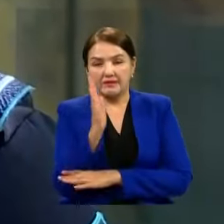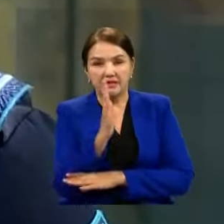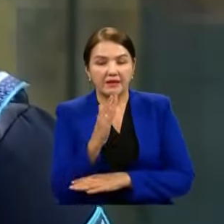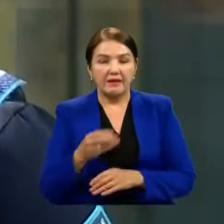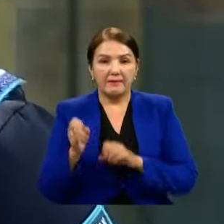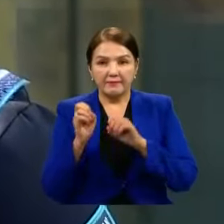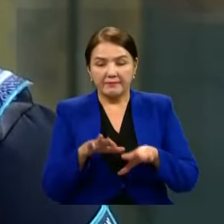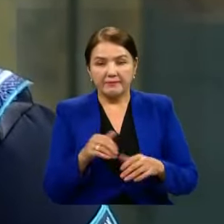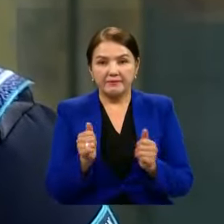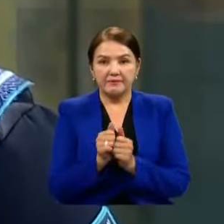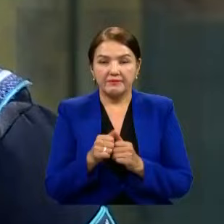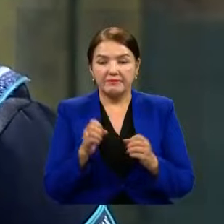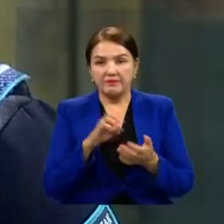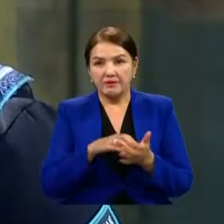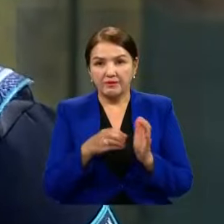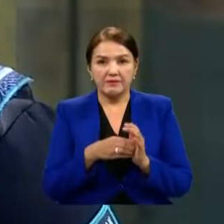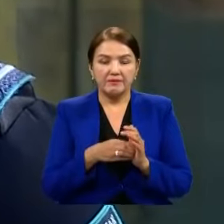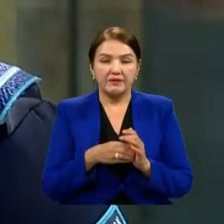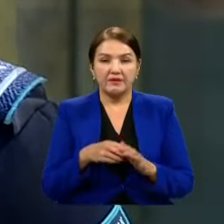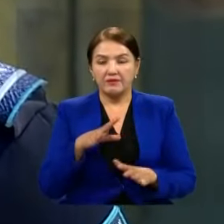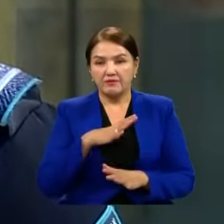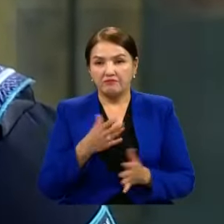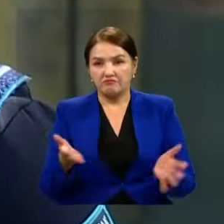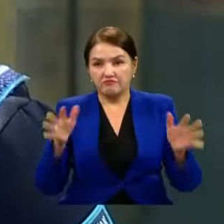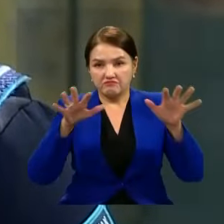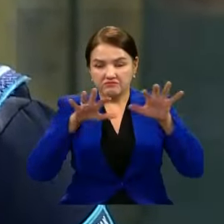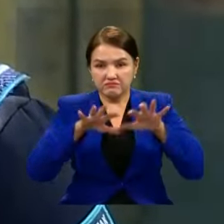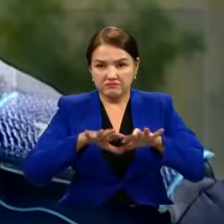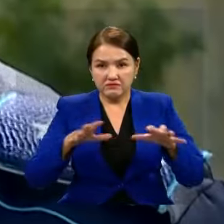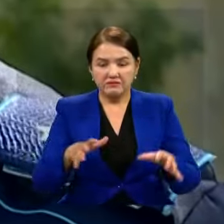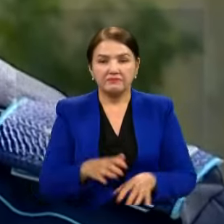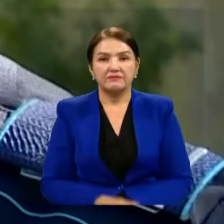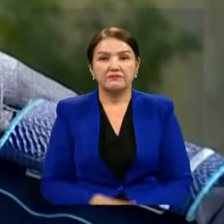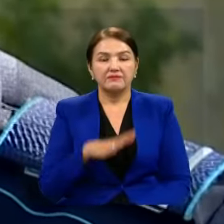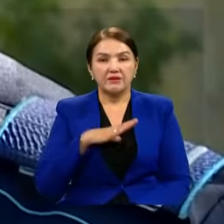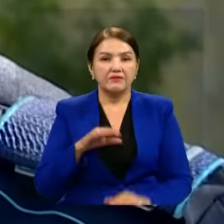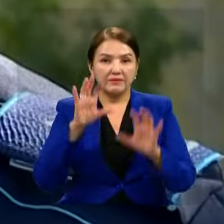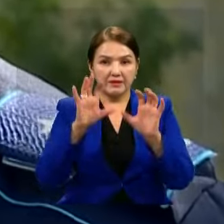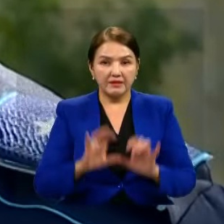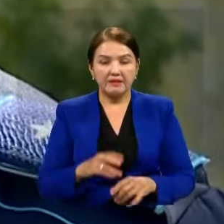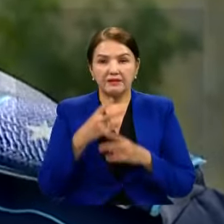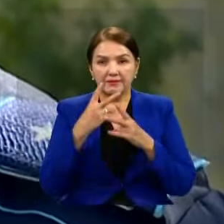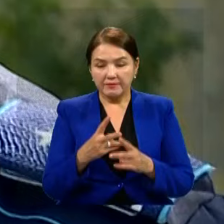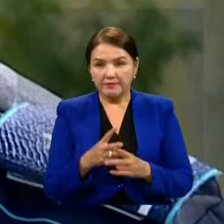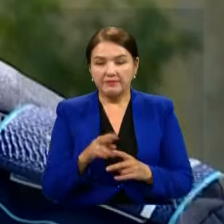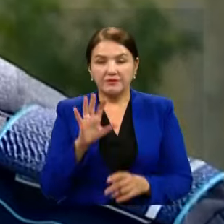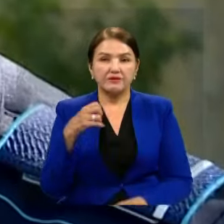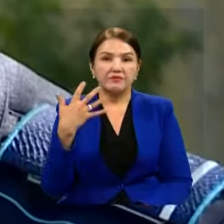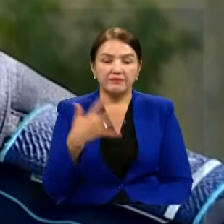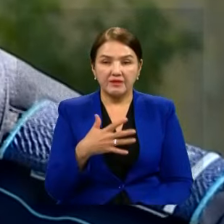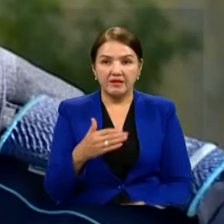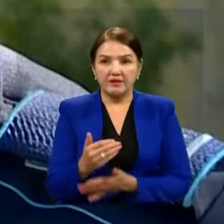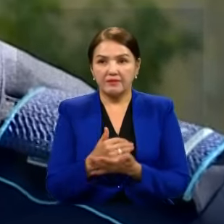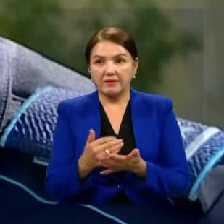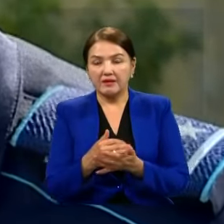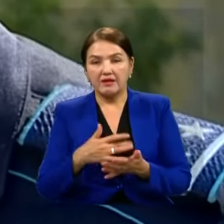выбрасывают возле мусорки, из-за чего производится большинство мусора. По данному закону предусмотрена статья 505 по